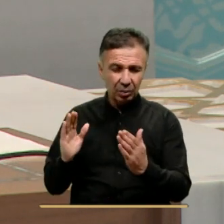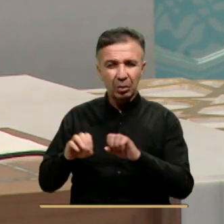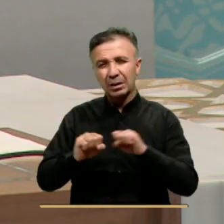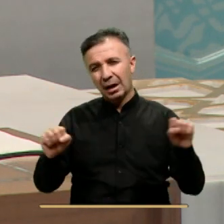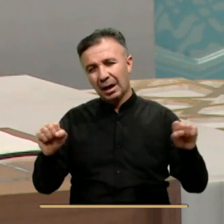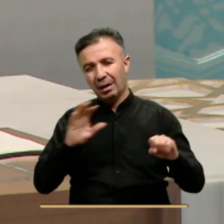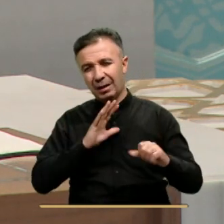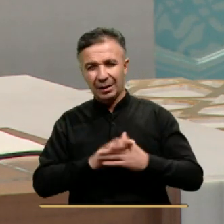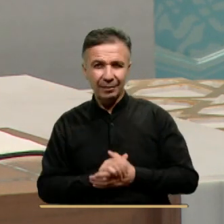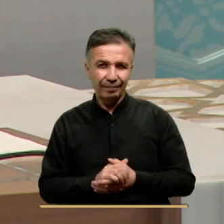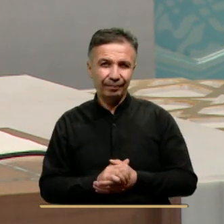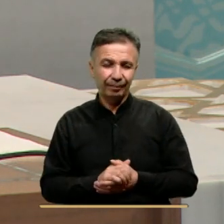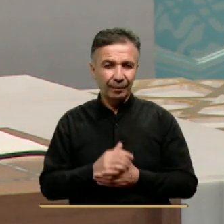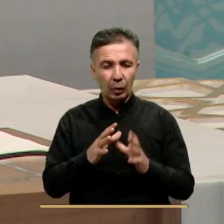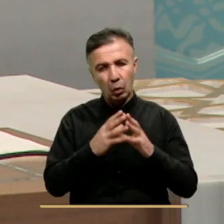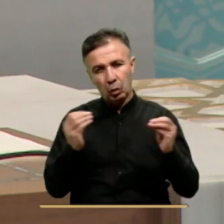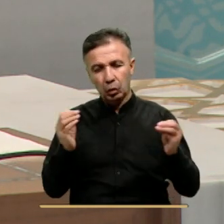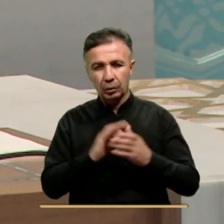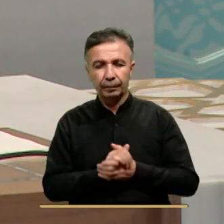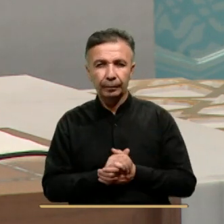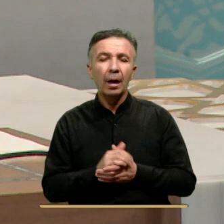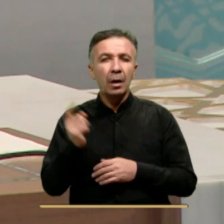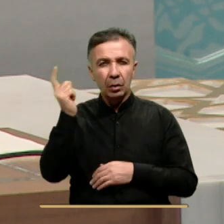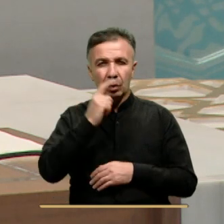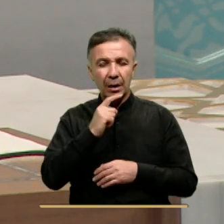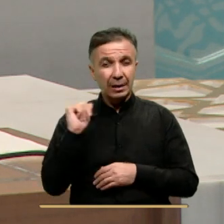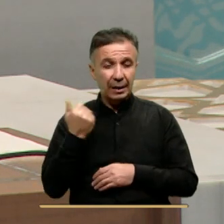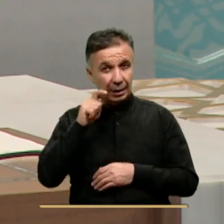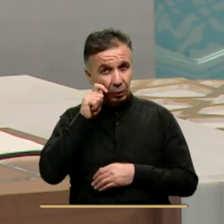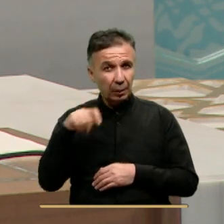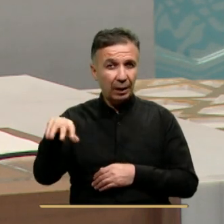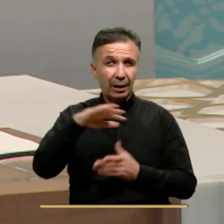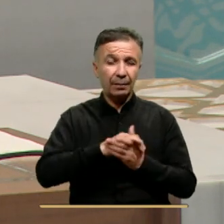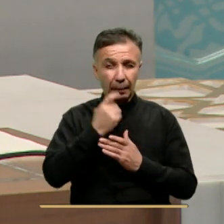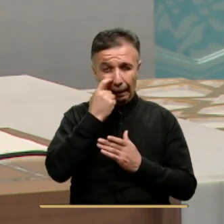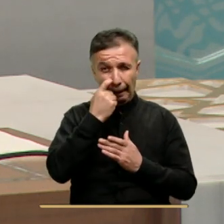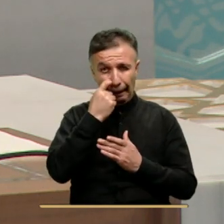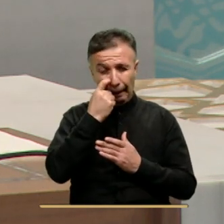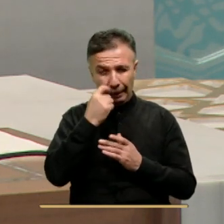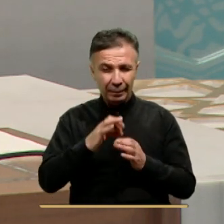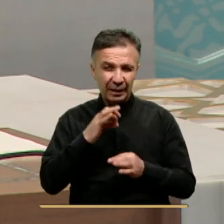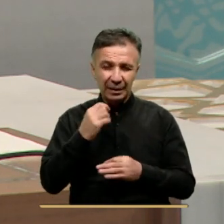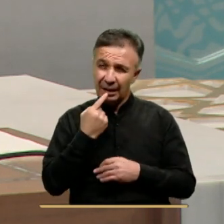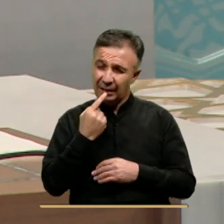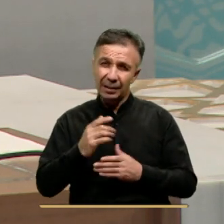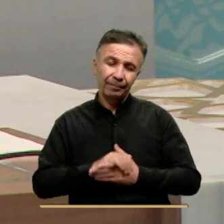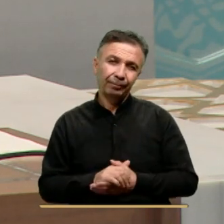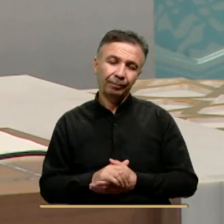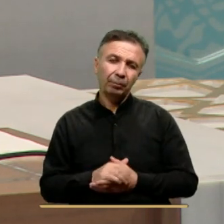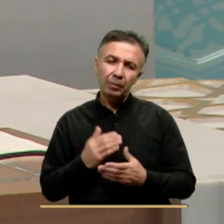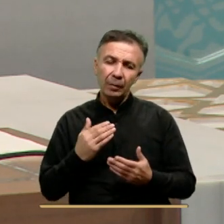helak uğramıştır helak olmuştur Dolayısıyla Değerli Müminler insan hani söyledik ya